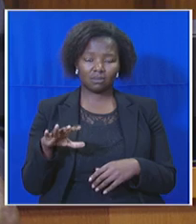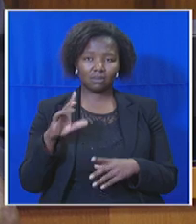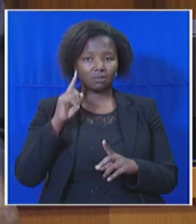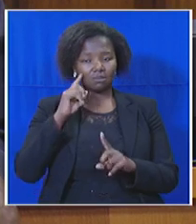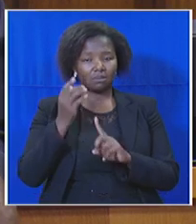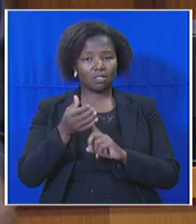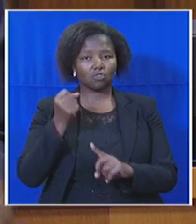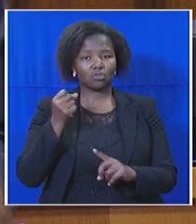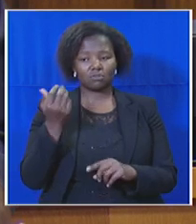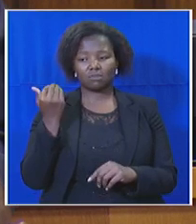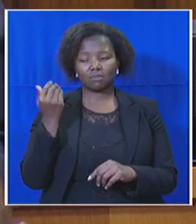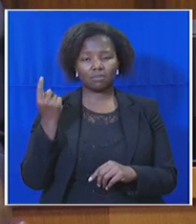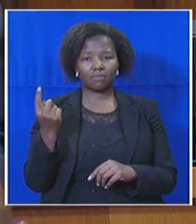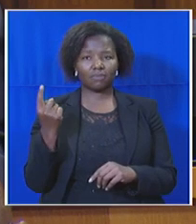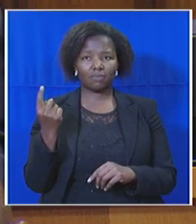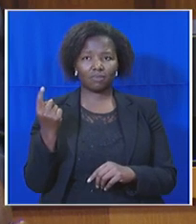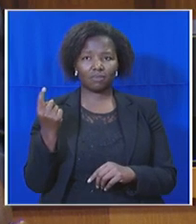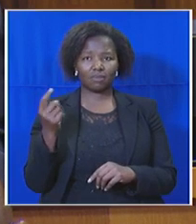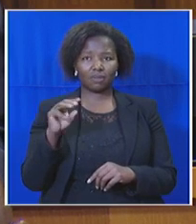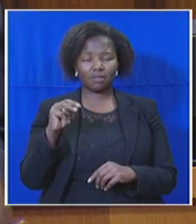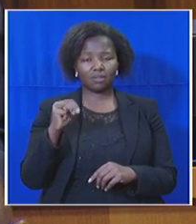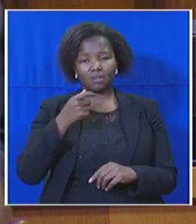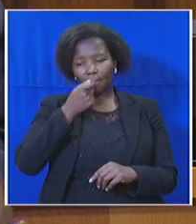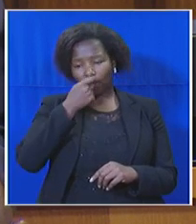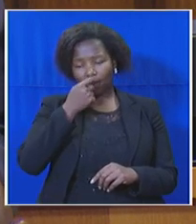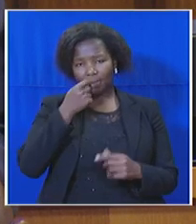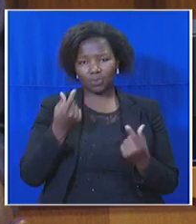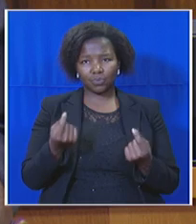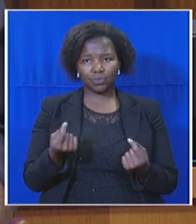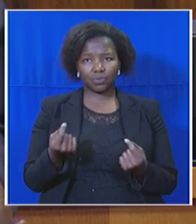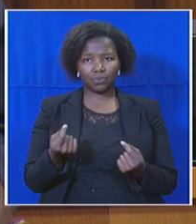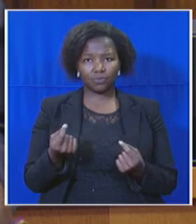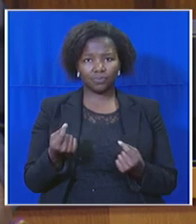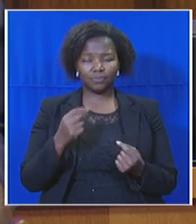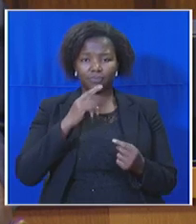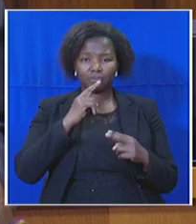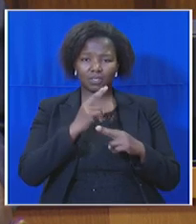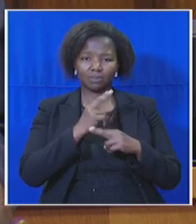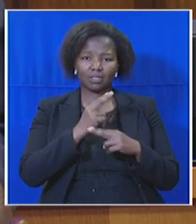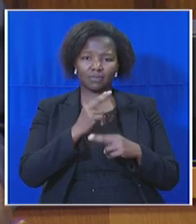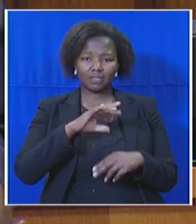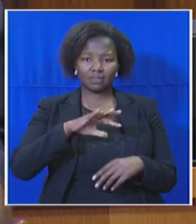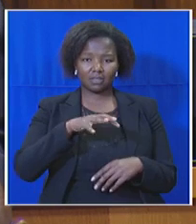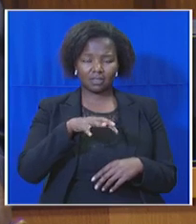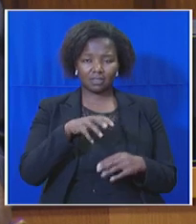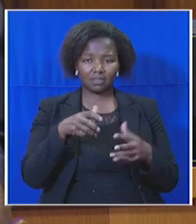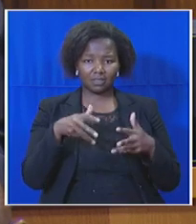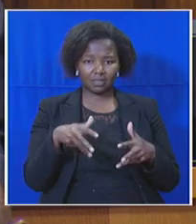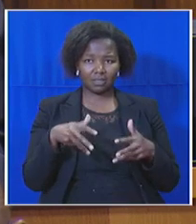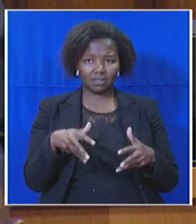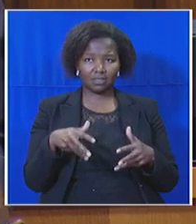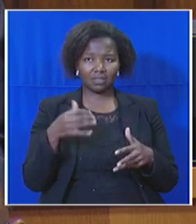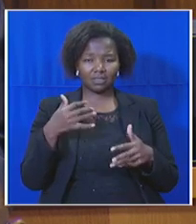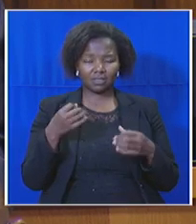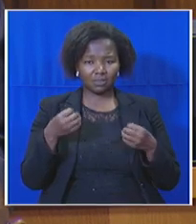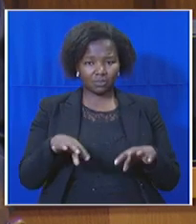die omgewing behoort te skep vir die ekonomie om te groei en ontwikkel. Die Vryheidsfront Plus sal enige inmenging in Suid-Afrika se pensioenfondse